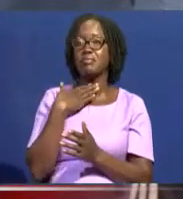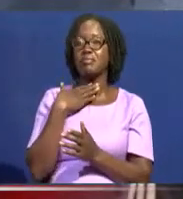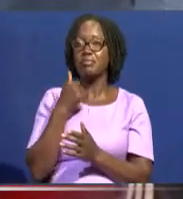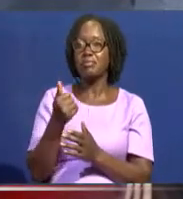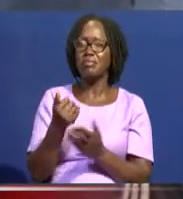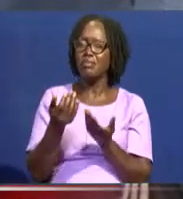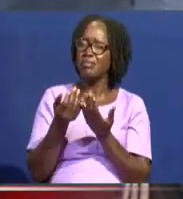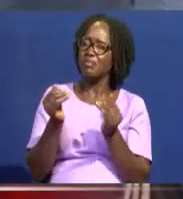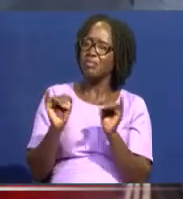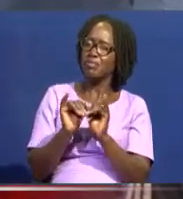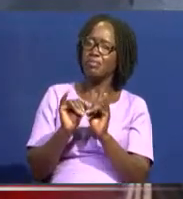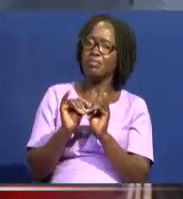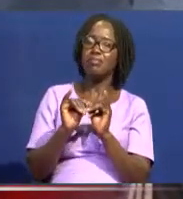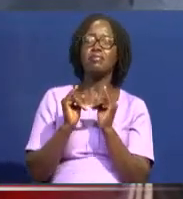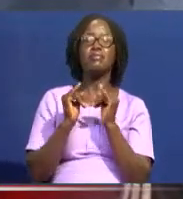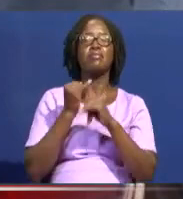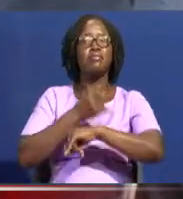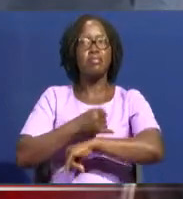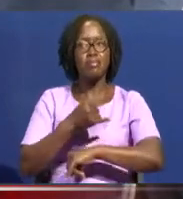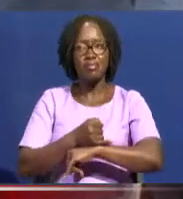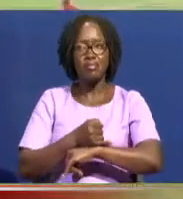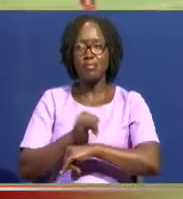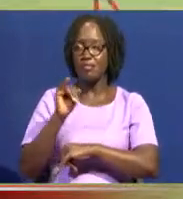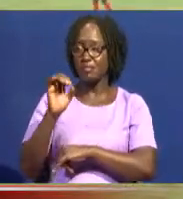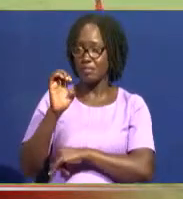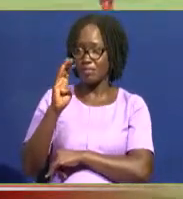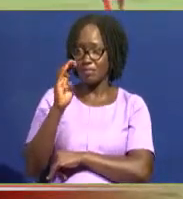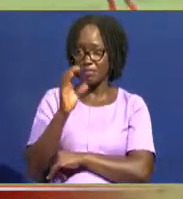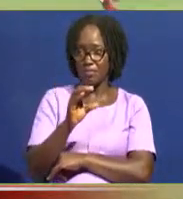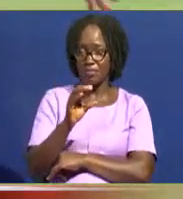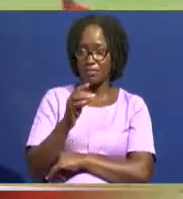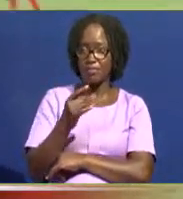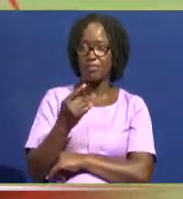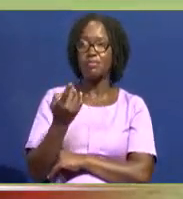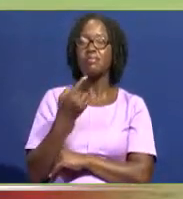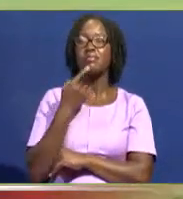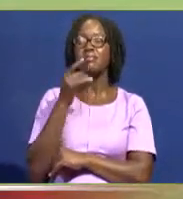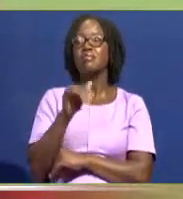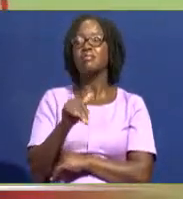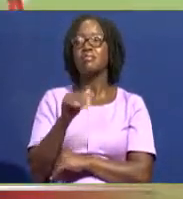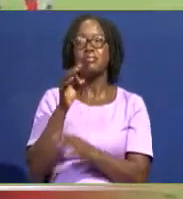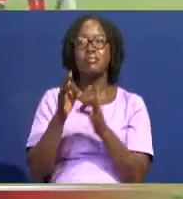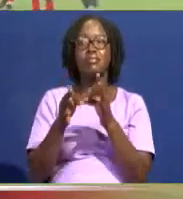for an independent institution, the IBC. Wadau hao walitaja kuwa